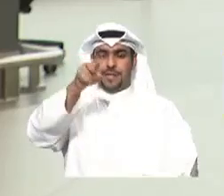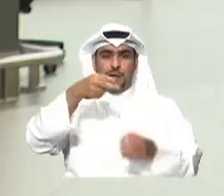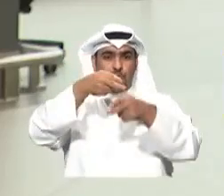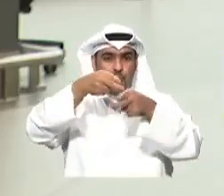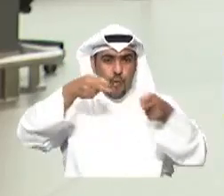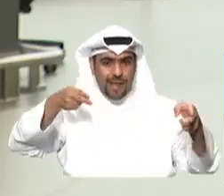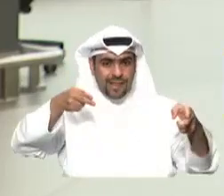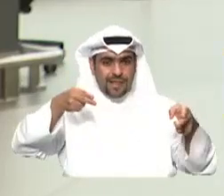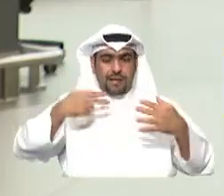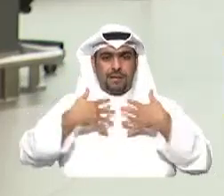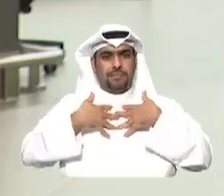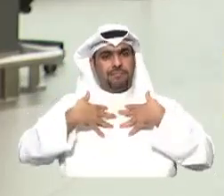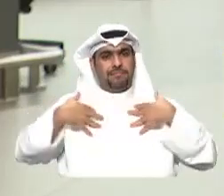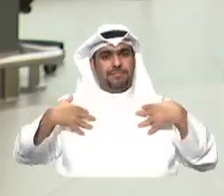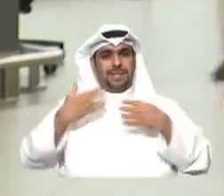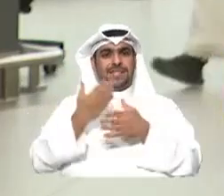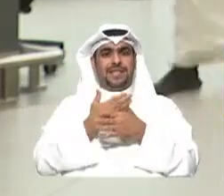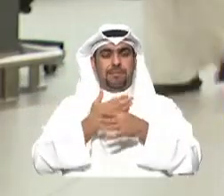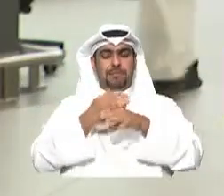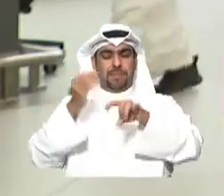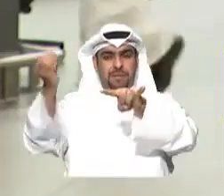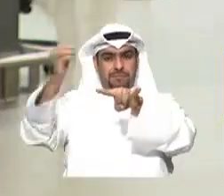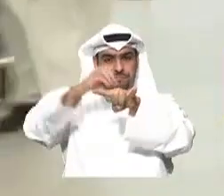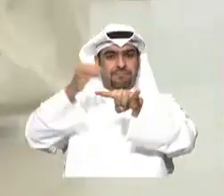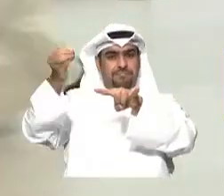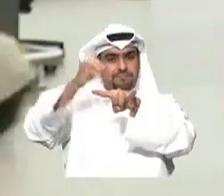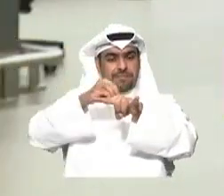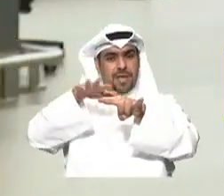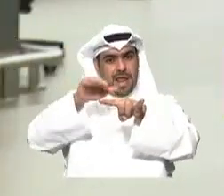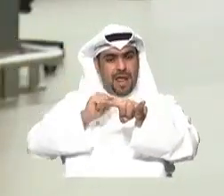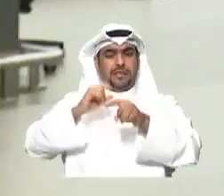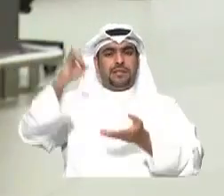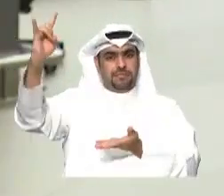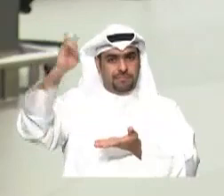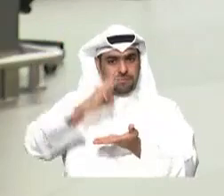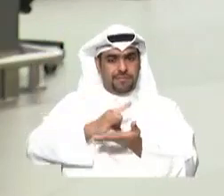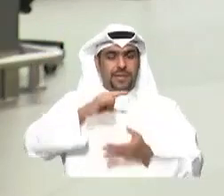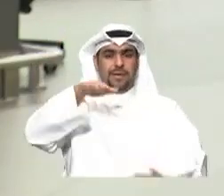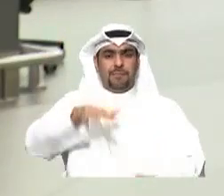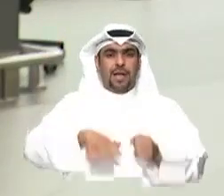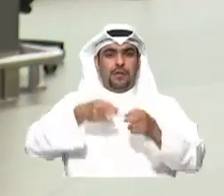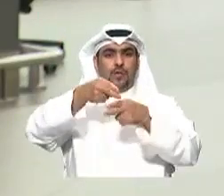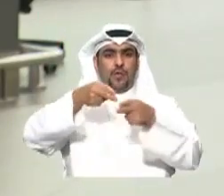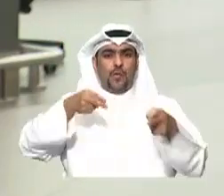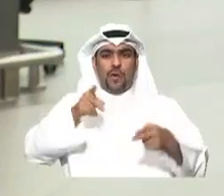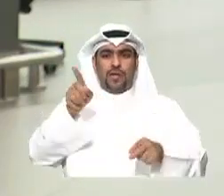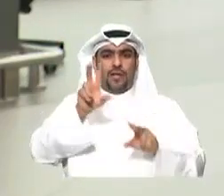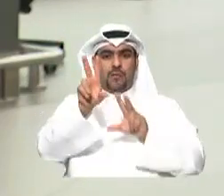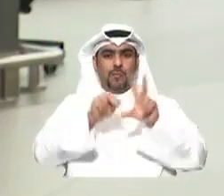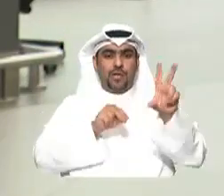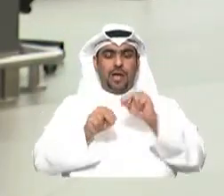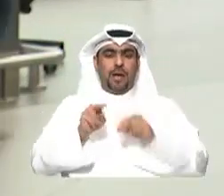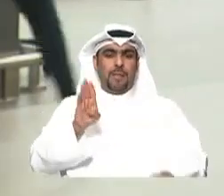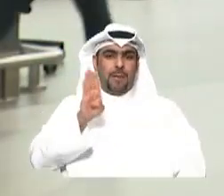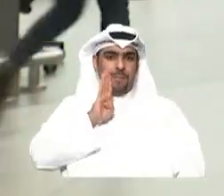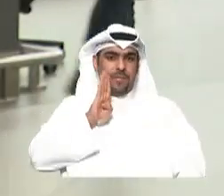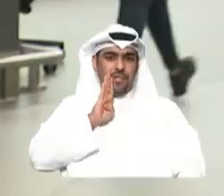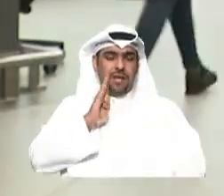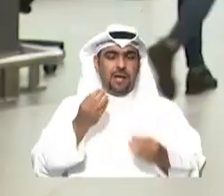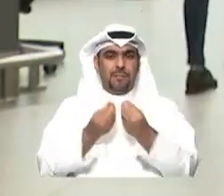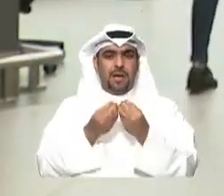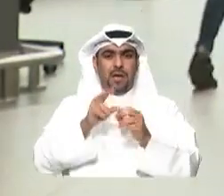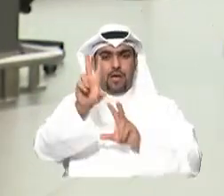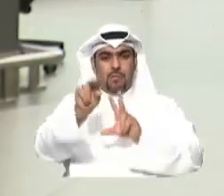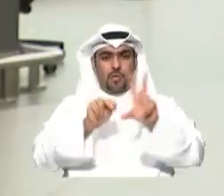هدف مثل هذا اليوم مستقبل المنتخب البلجيكي مع همم المنتخب المصري امس